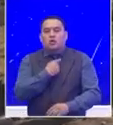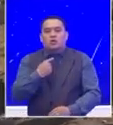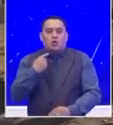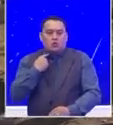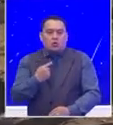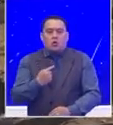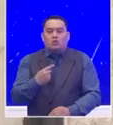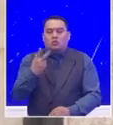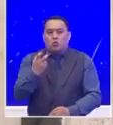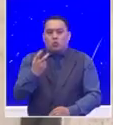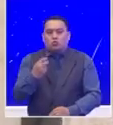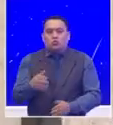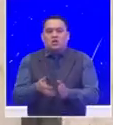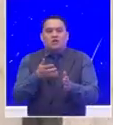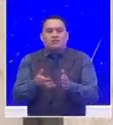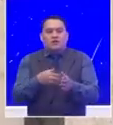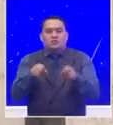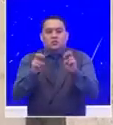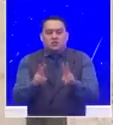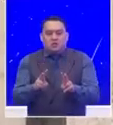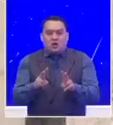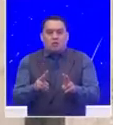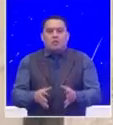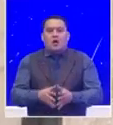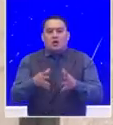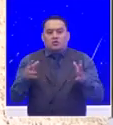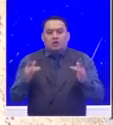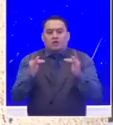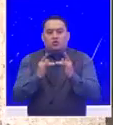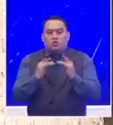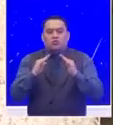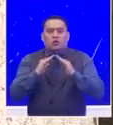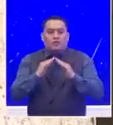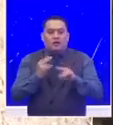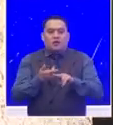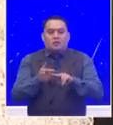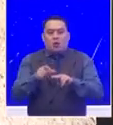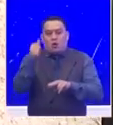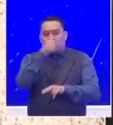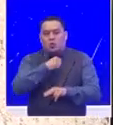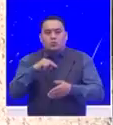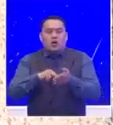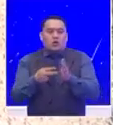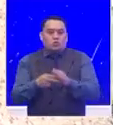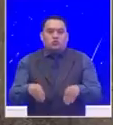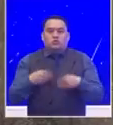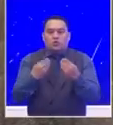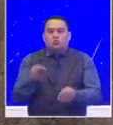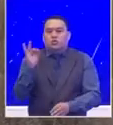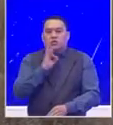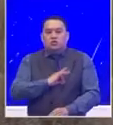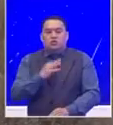центра порядка 300 вакансий, нехватка рабочих рук и на самой масштабной, в коттеджном городке. В этом году власти города планируют сдать в